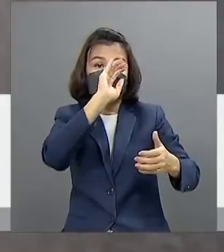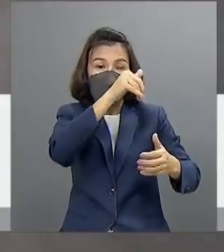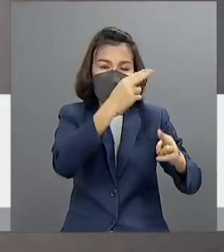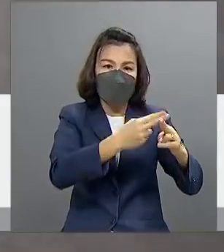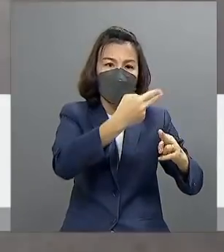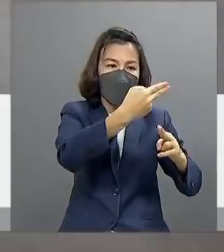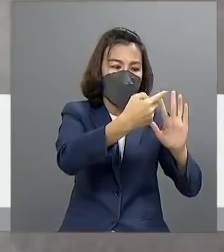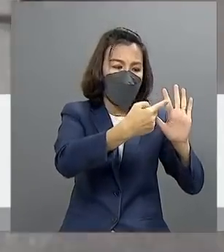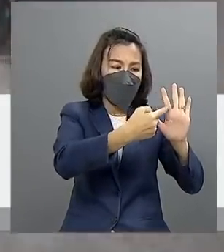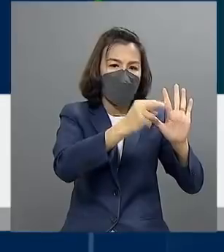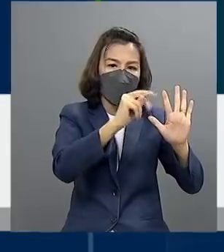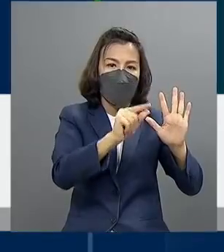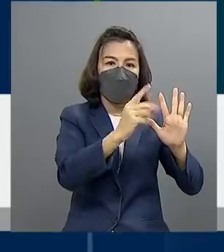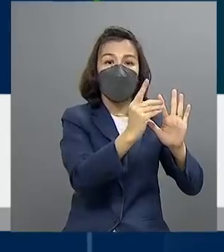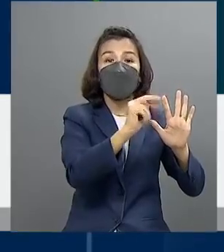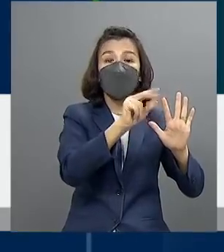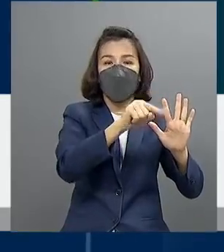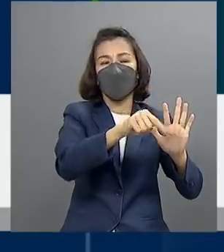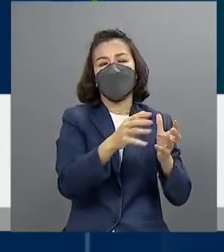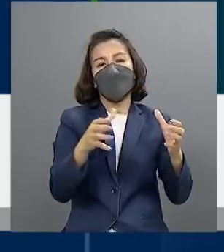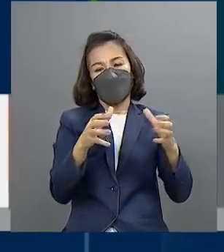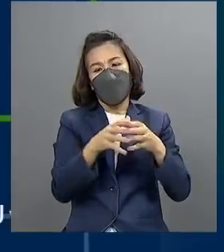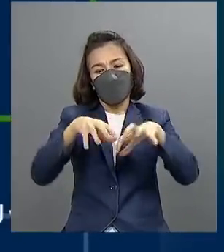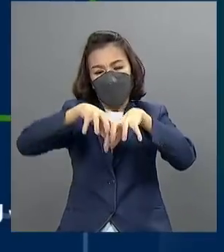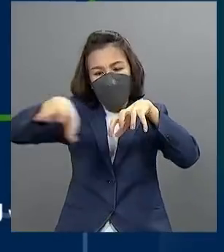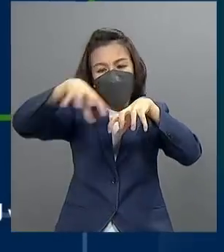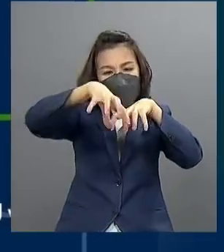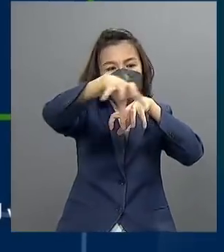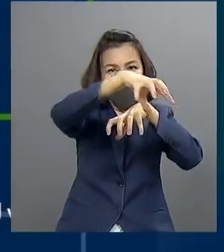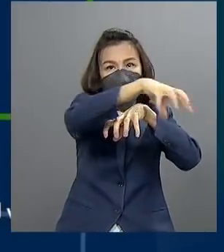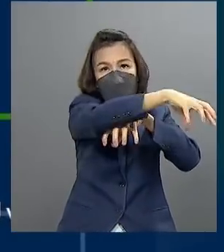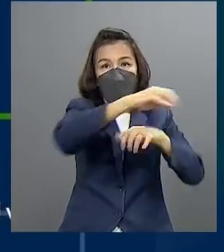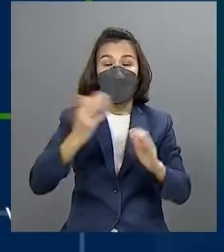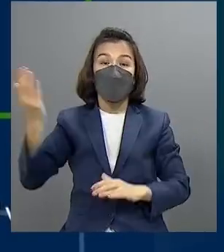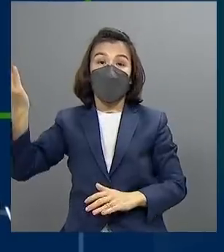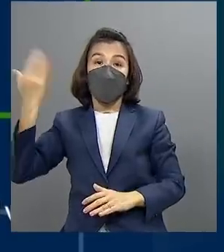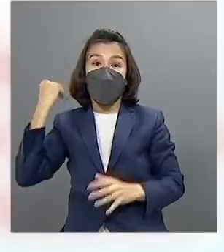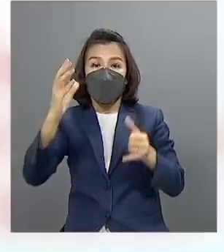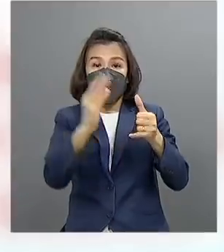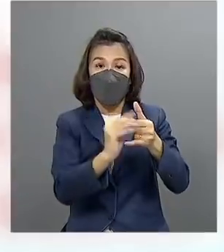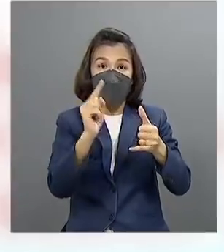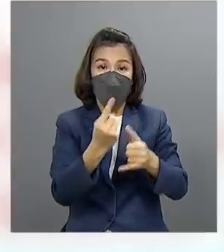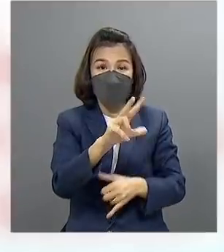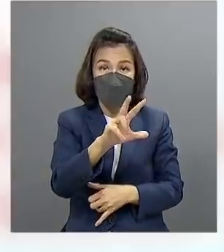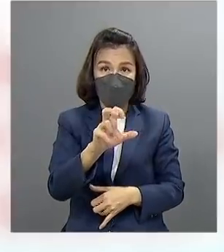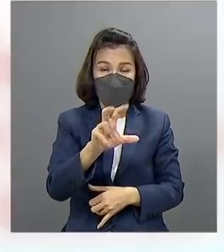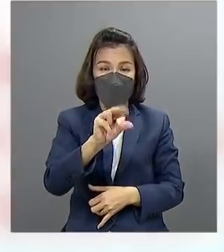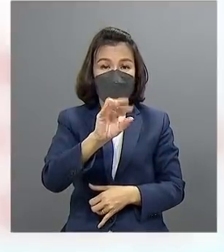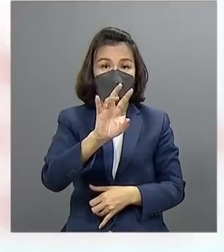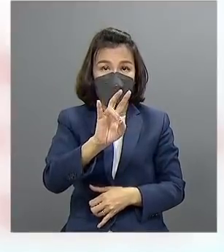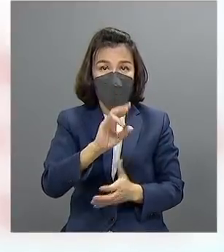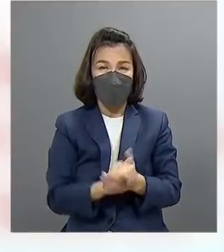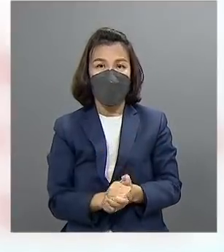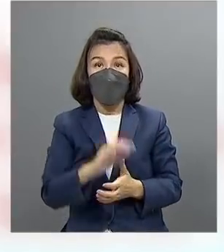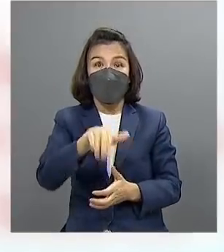ค่ะขณะที่ภาพรวมทั้งจังหวัดนะคะเมื่อวานนี้มีผู้ป่วยรายใหม่ 337คนล่าสุดมีผู้ป่วยอยู่ในโรงพยาบาล